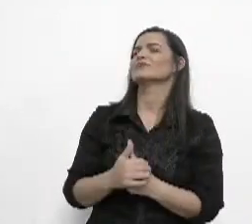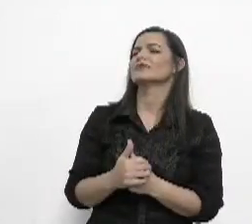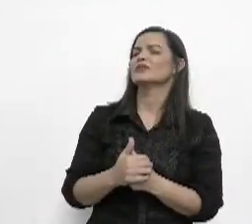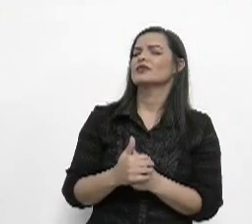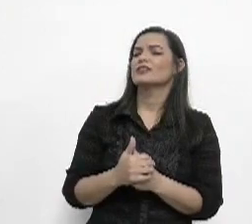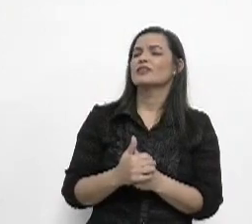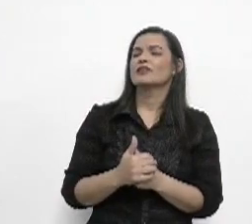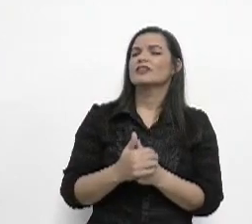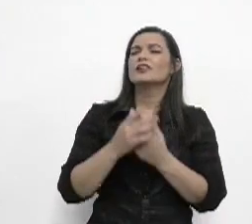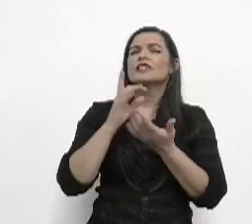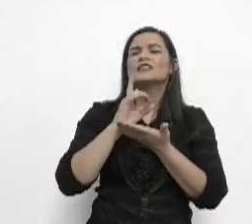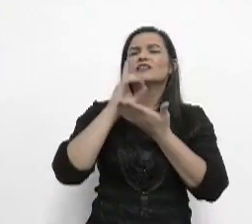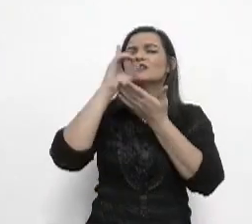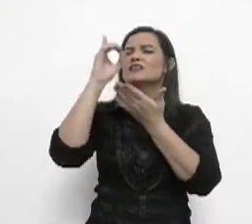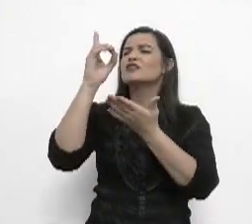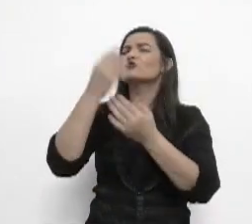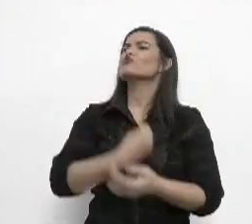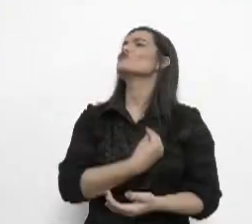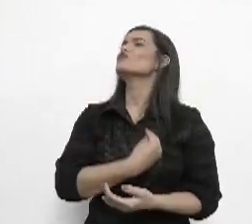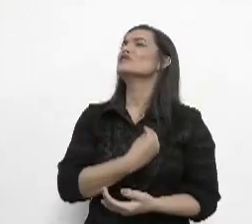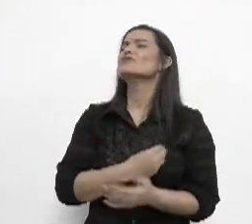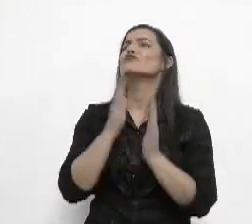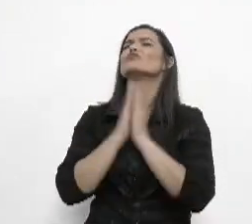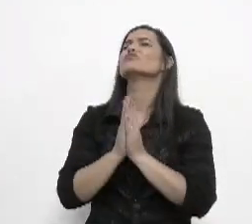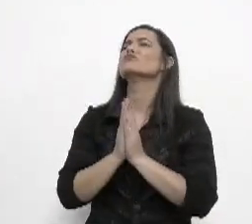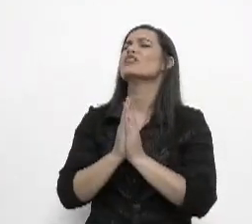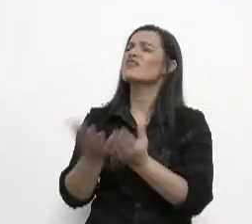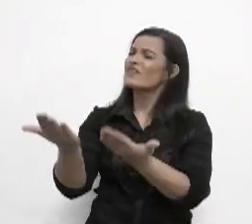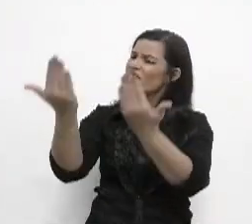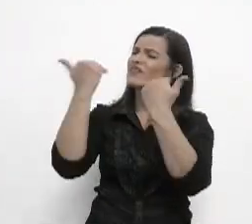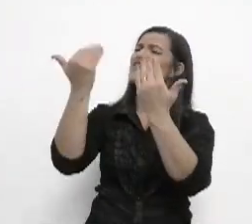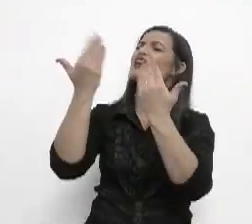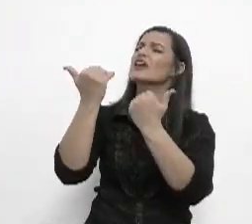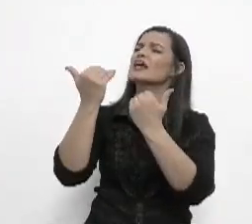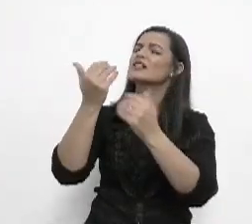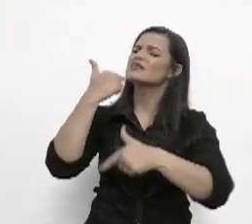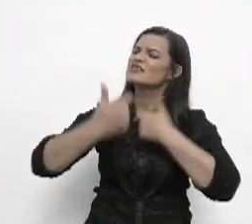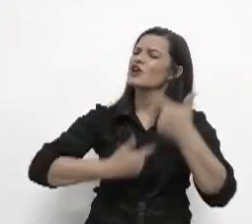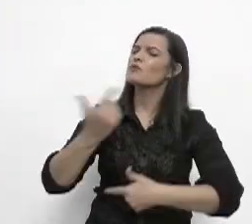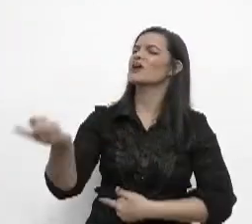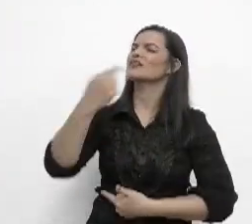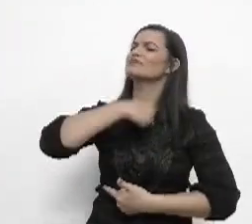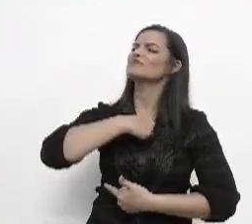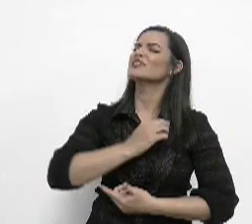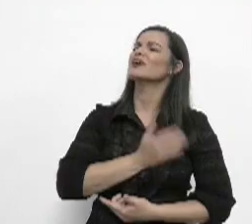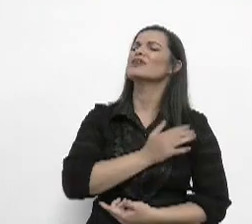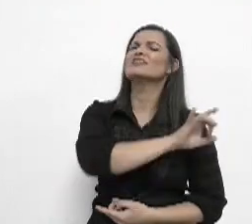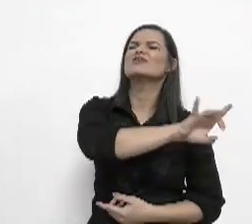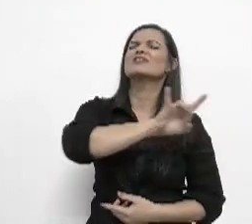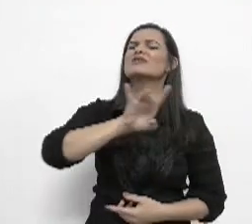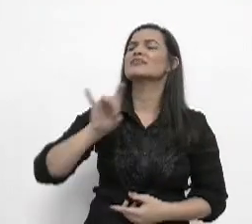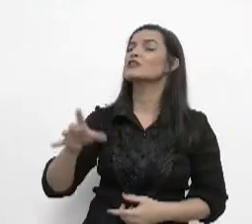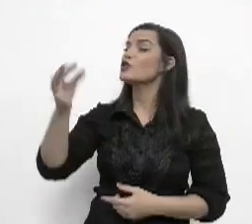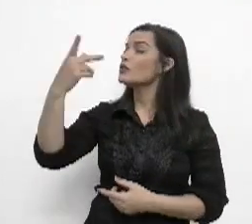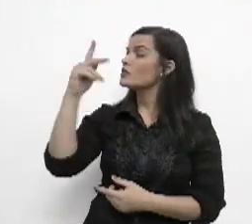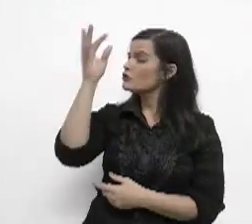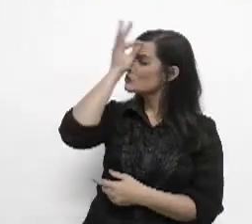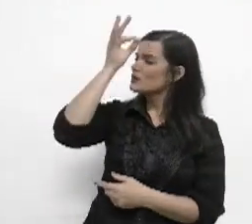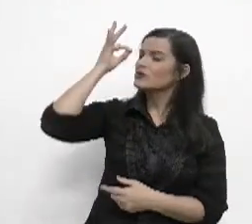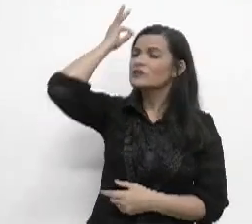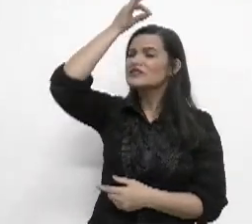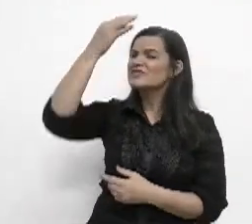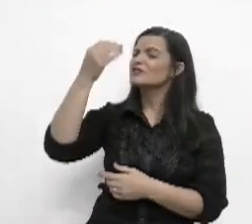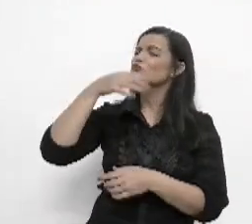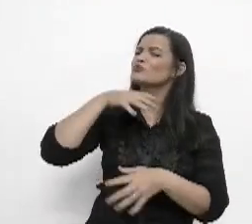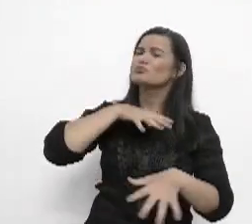esse Deus que está vivo venha fazer a obra em nós. 성령으로 우리 가운데 임재하여 Que 주옵소서. através do Teu Espírito Santo esteja em nosso meio.